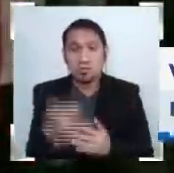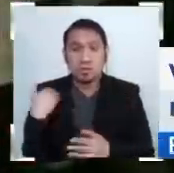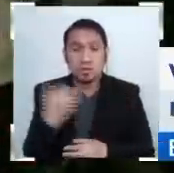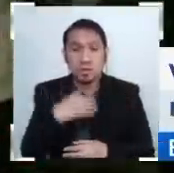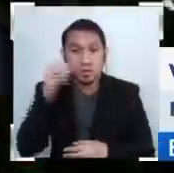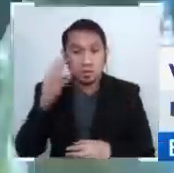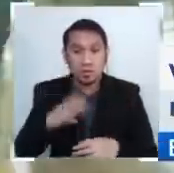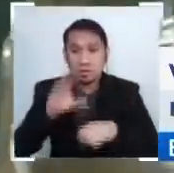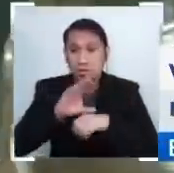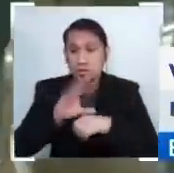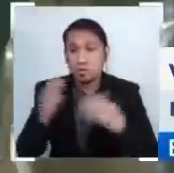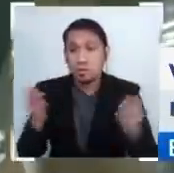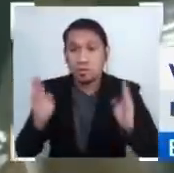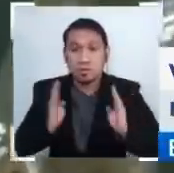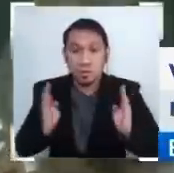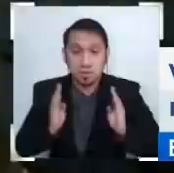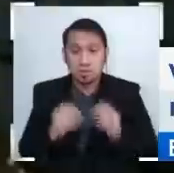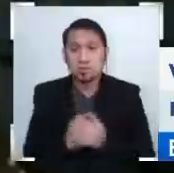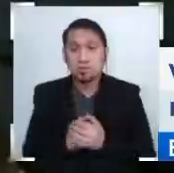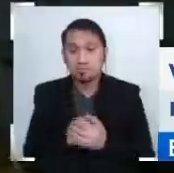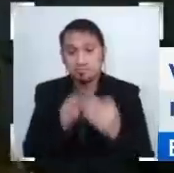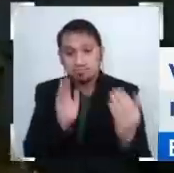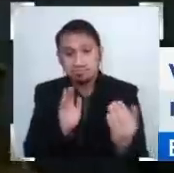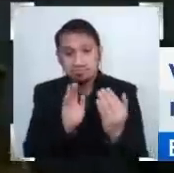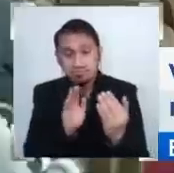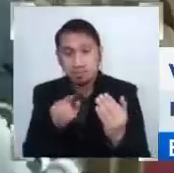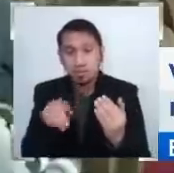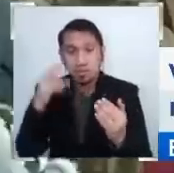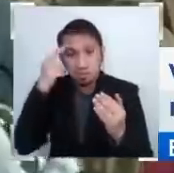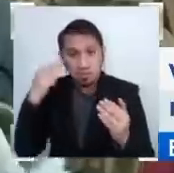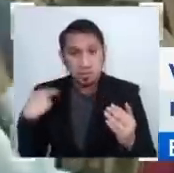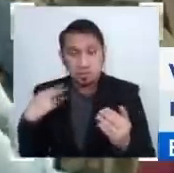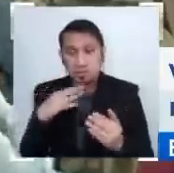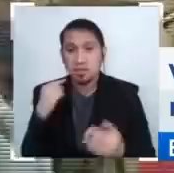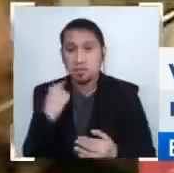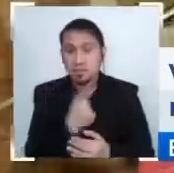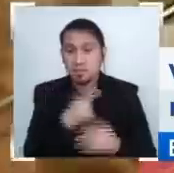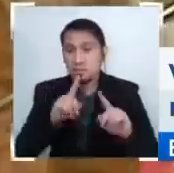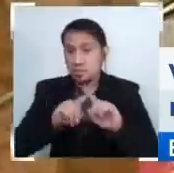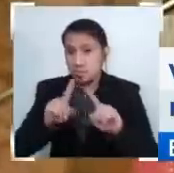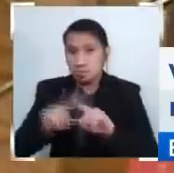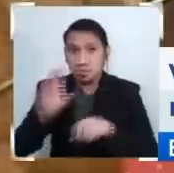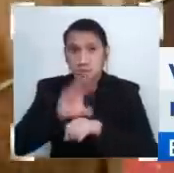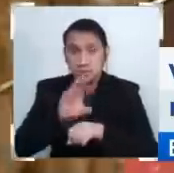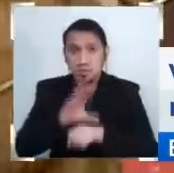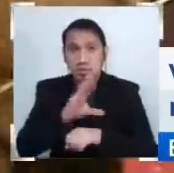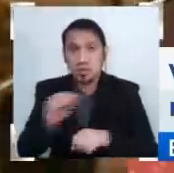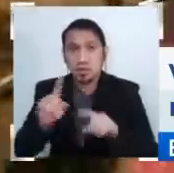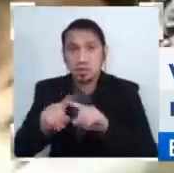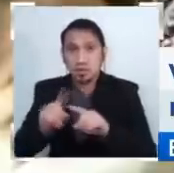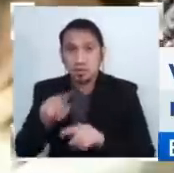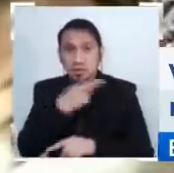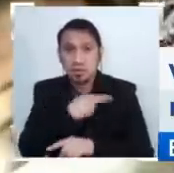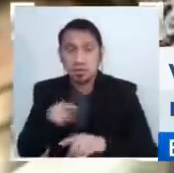Cathedral sa Baguio City. Nakaharap din niya ang mga madre at pare mula sa iba't ibang simbahan at maging iba't ibang religious